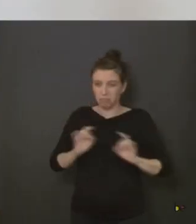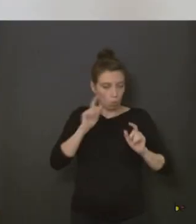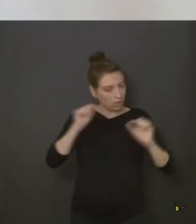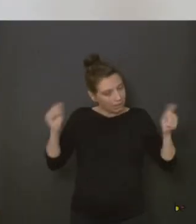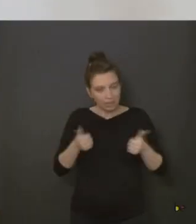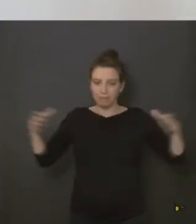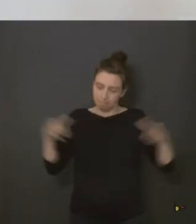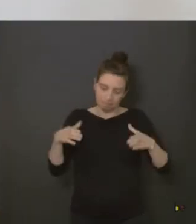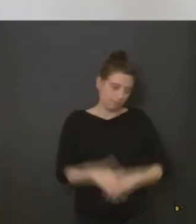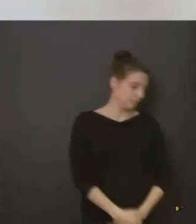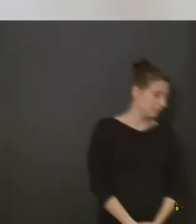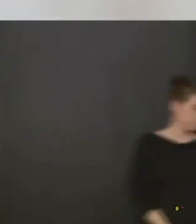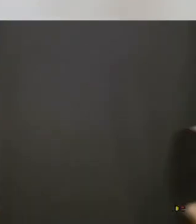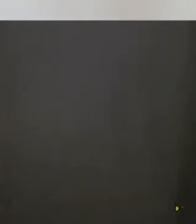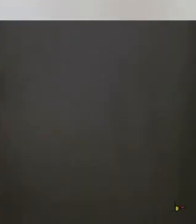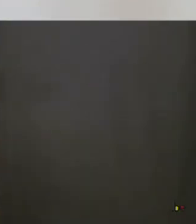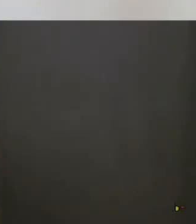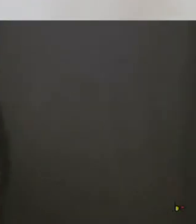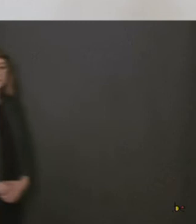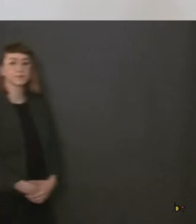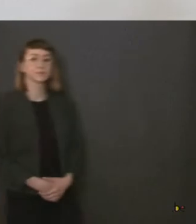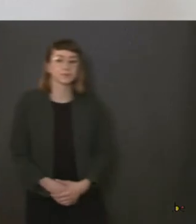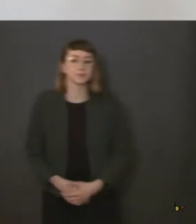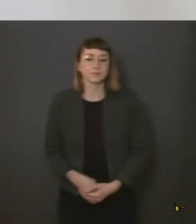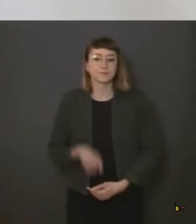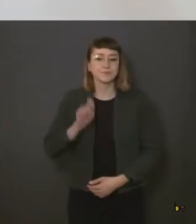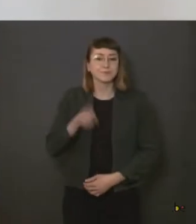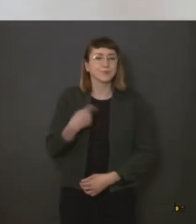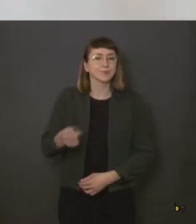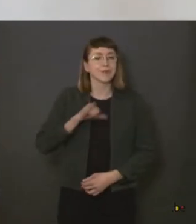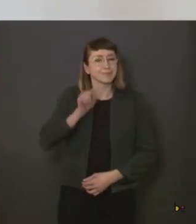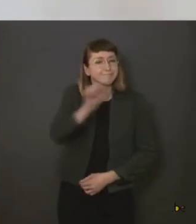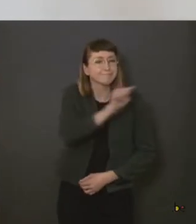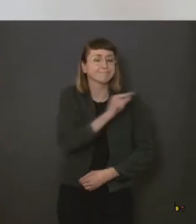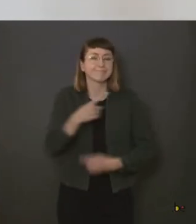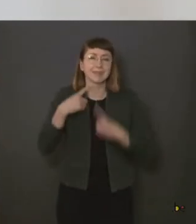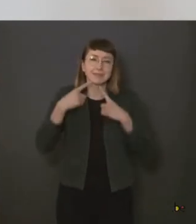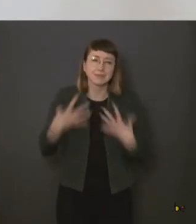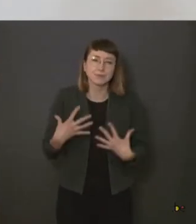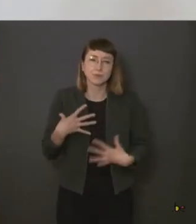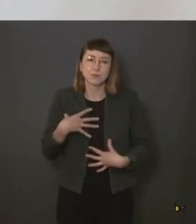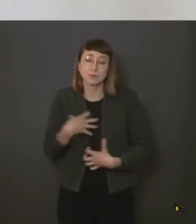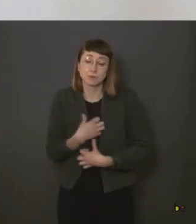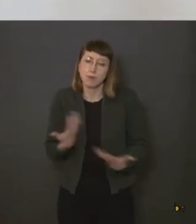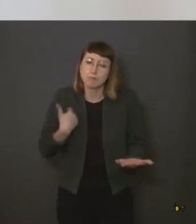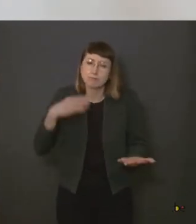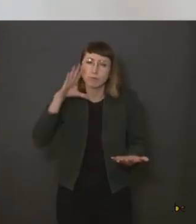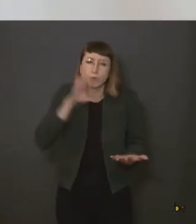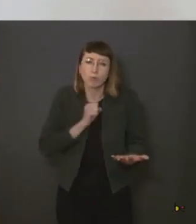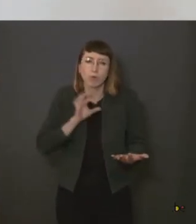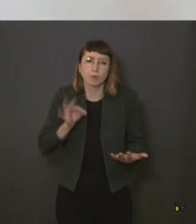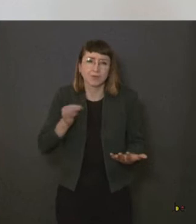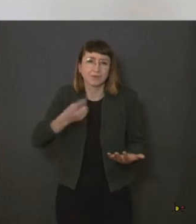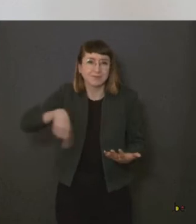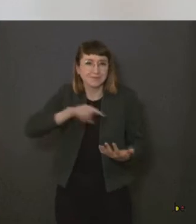Προφανώς υπάρχει απογοήτευση και σκεπτικισμός. Είναι κάτι που κατανοώ και σέβομαι. Όλοι ελπίζαμε σε ένα καλύτερο φθινόπωρο και σε